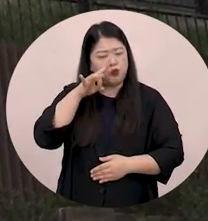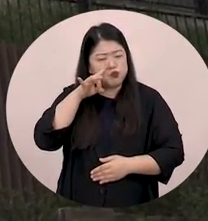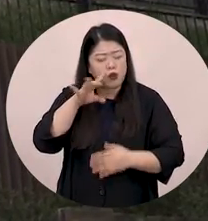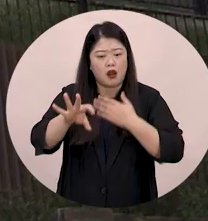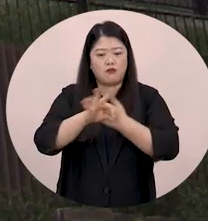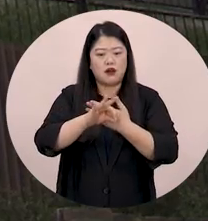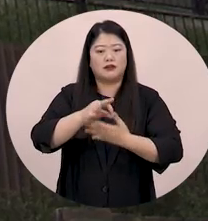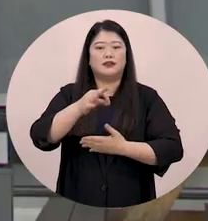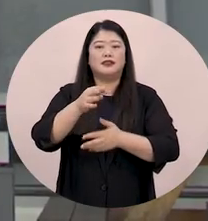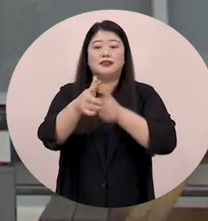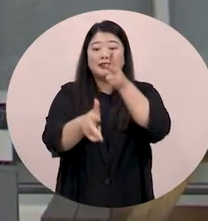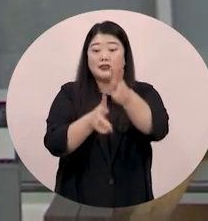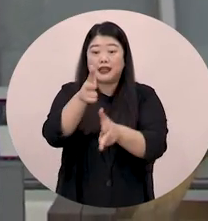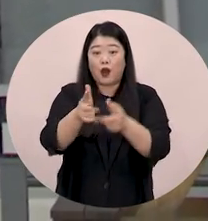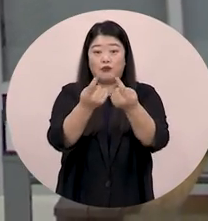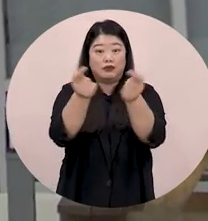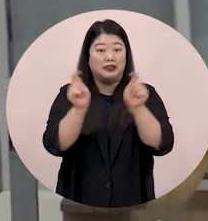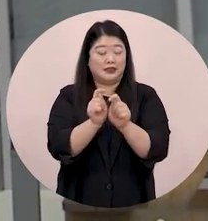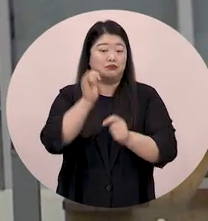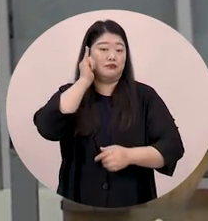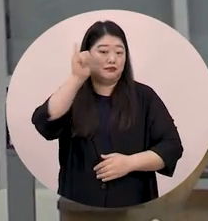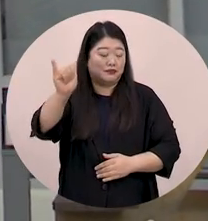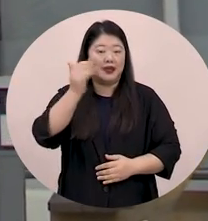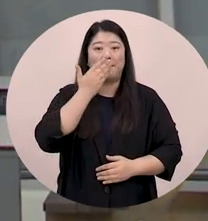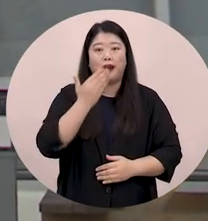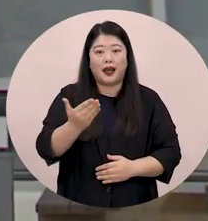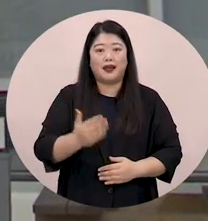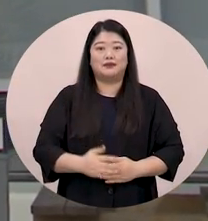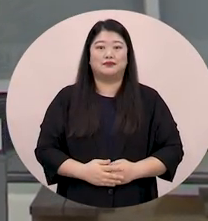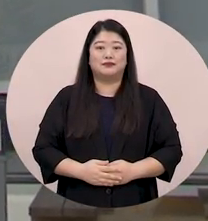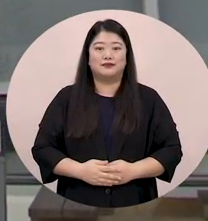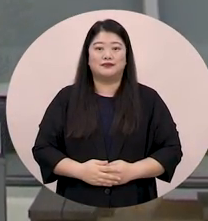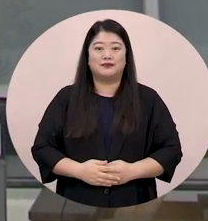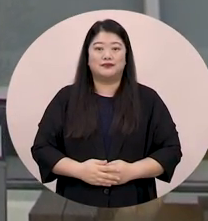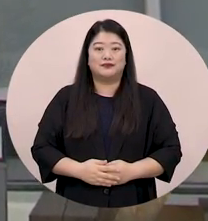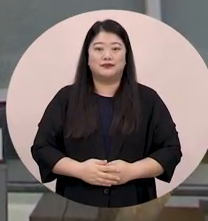이용에 대한 보다 자세한 사항은 강서 청소년회관 청소년 사업팀으로 문의하면 됩니다.